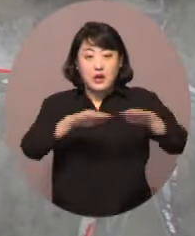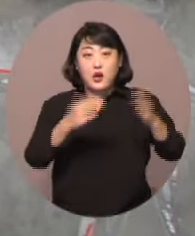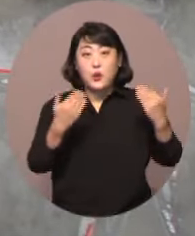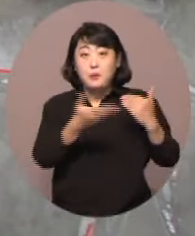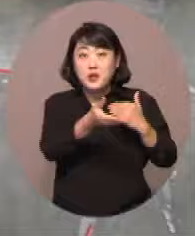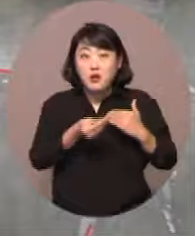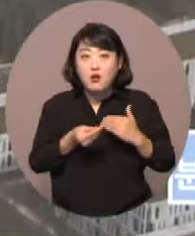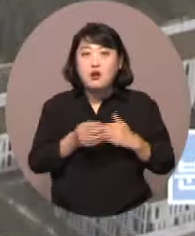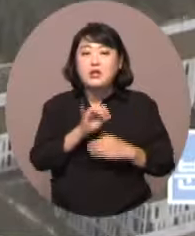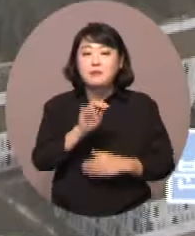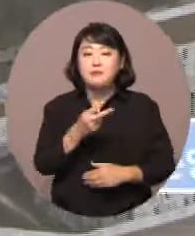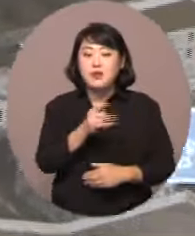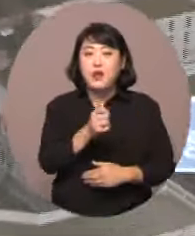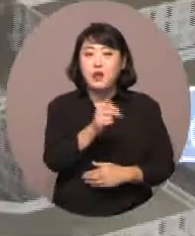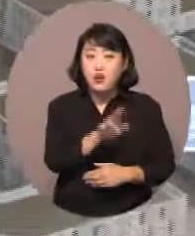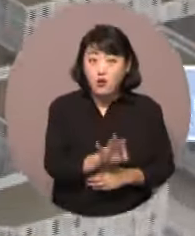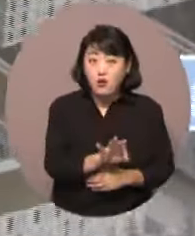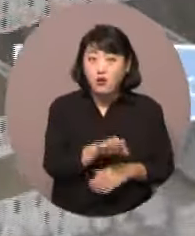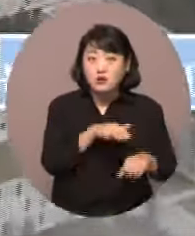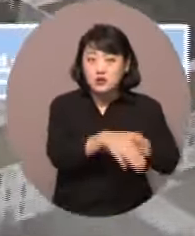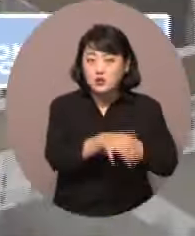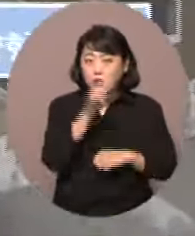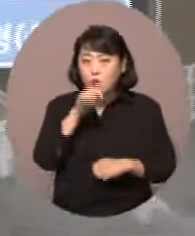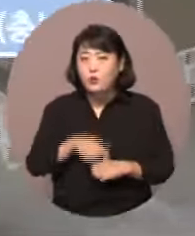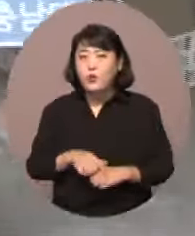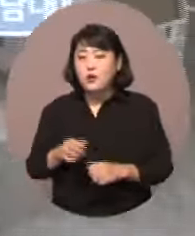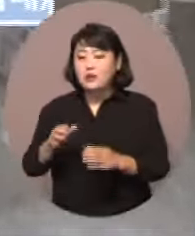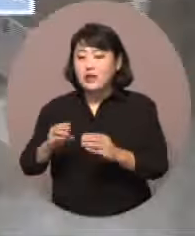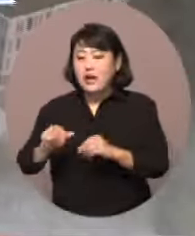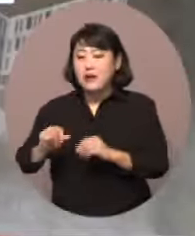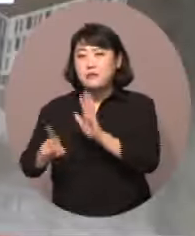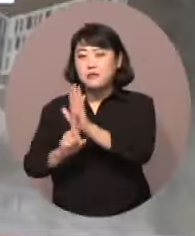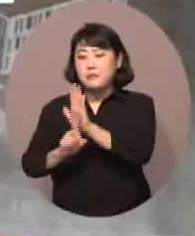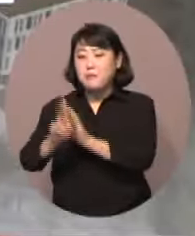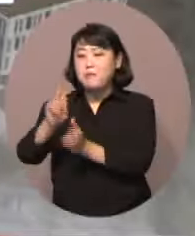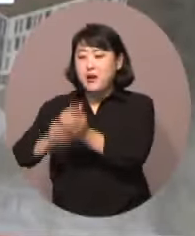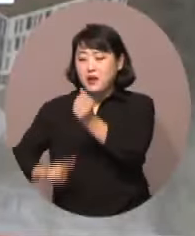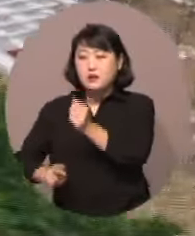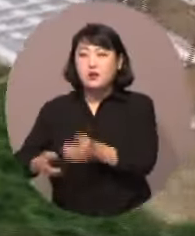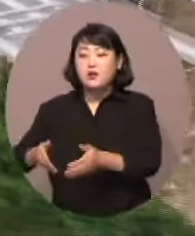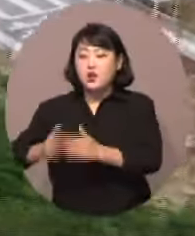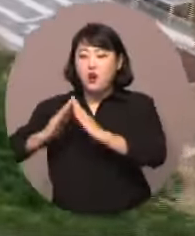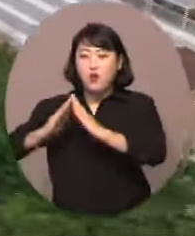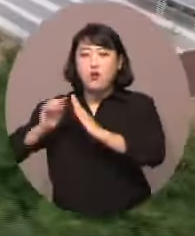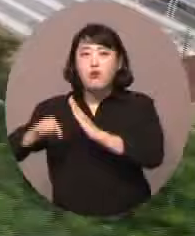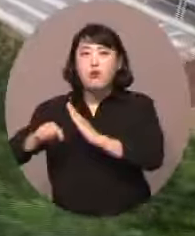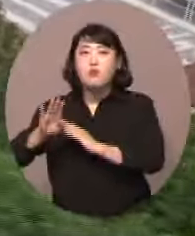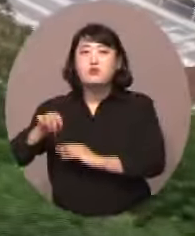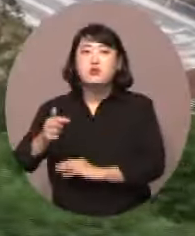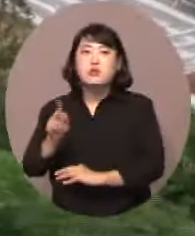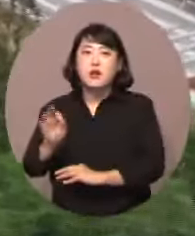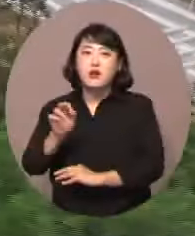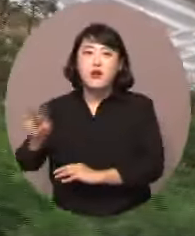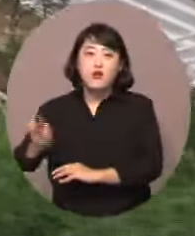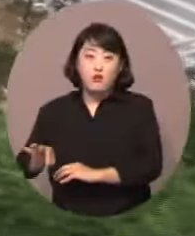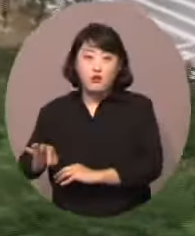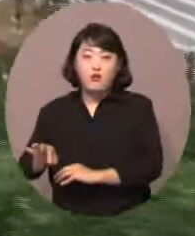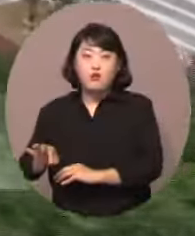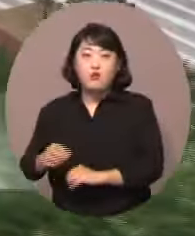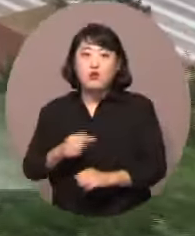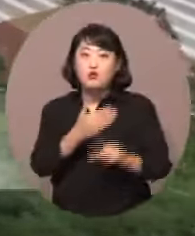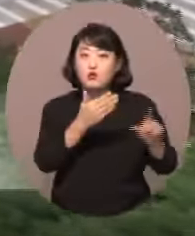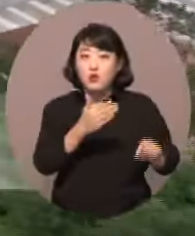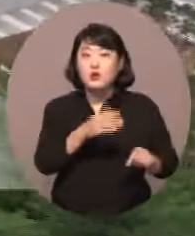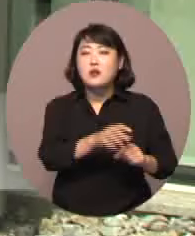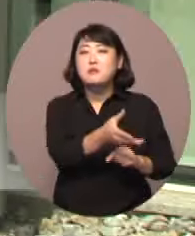입주하는 임대형과 부지를 분양받아 교사를 구축하는 분양형으로 나뉘는데 다음 달에는 임대형 캠퍼스가